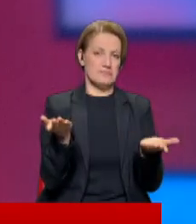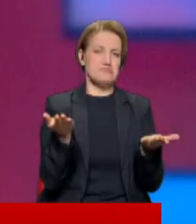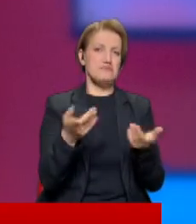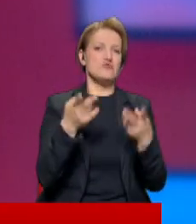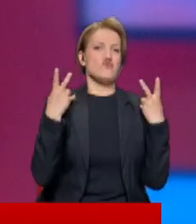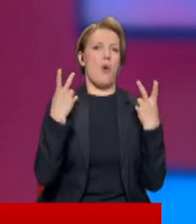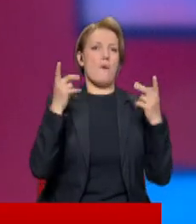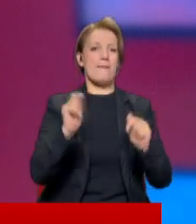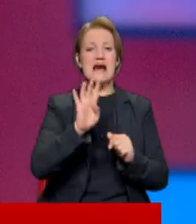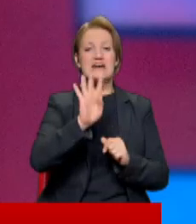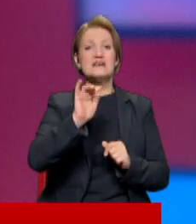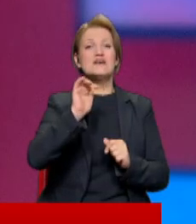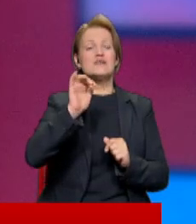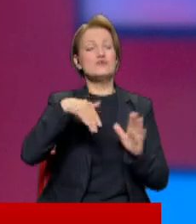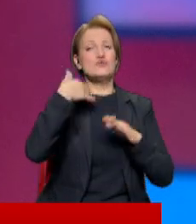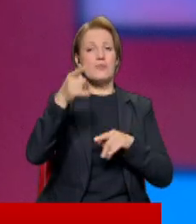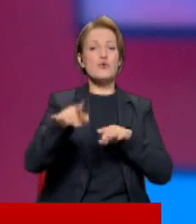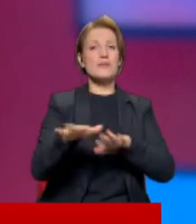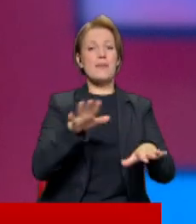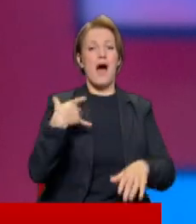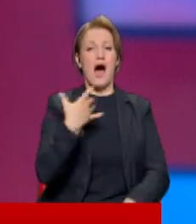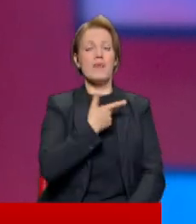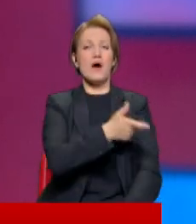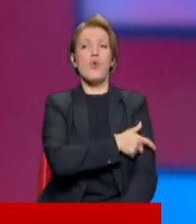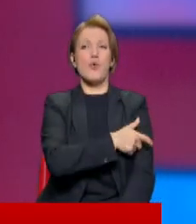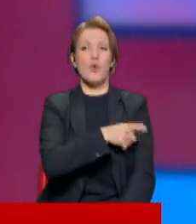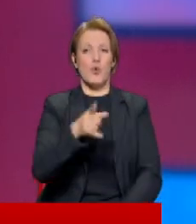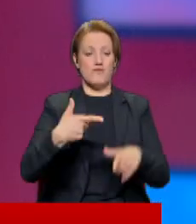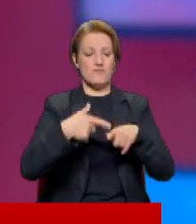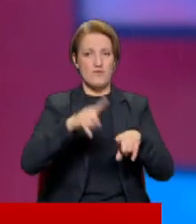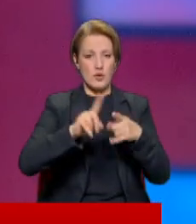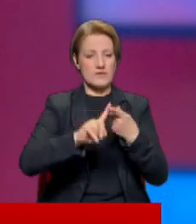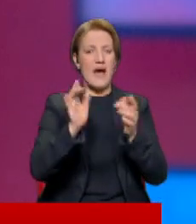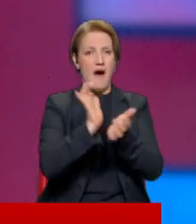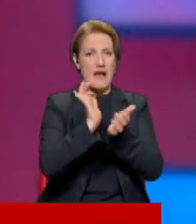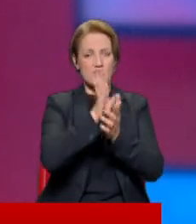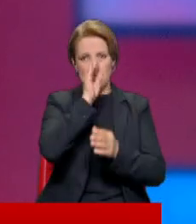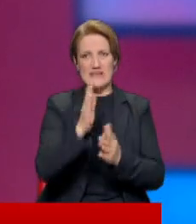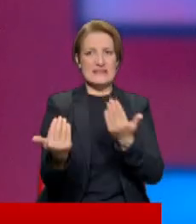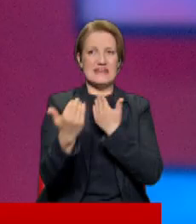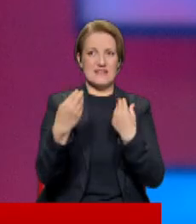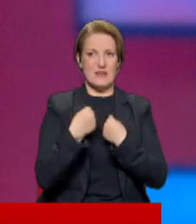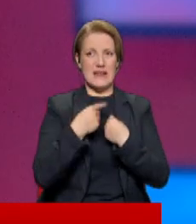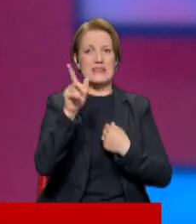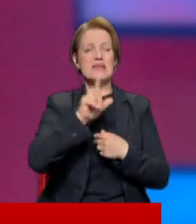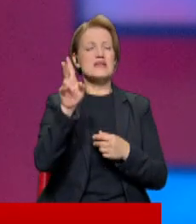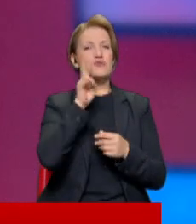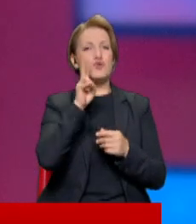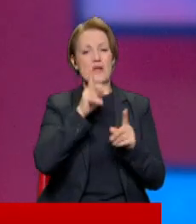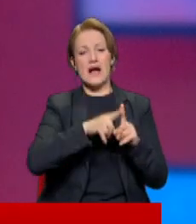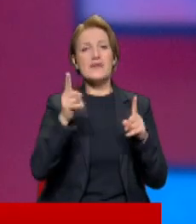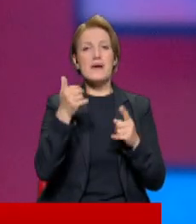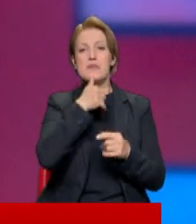ve sürdürülebilirlik yaparız Bu depremde de biz Anaokulundan gene Fox'u ailesine çok ciddi destek verdi lise sonuna kadar öksüz